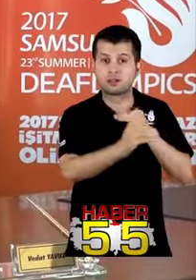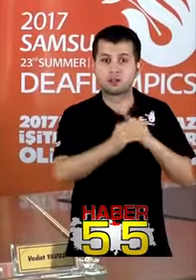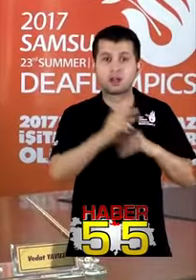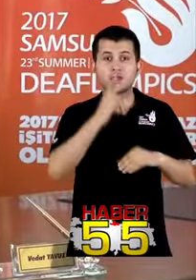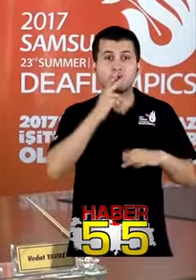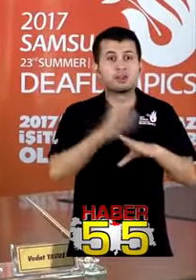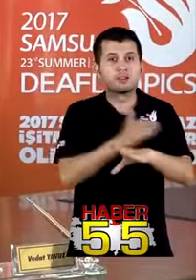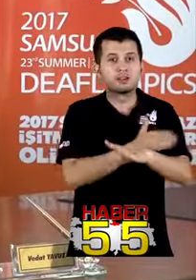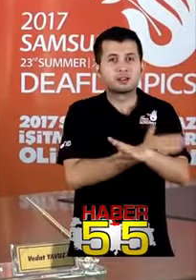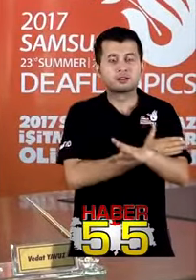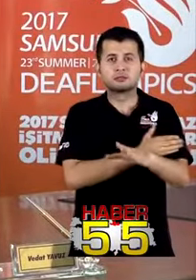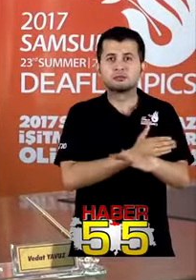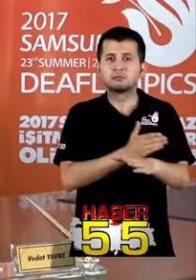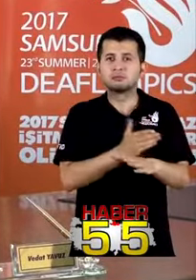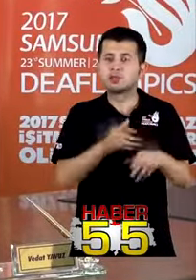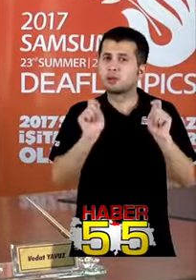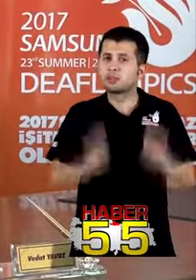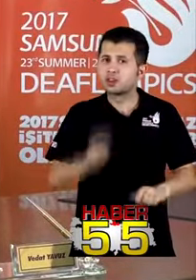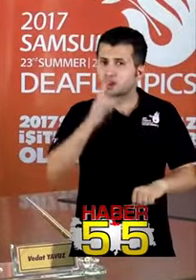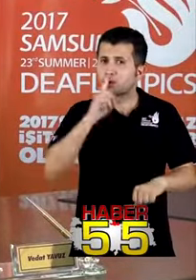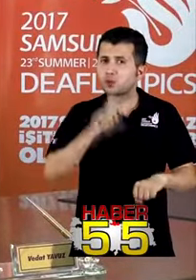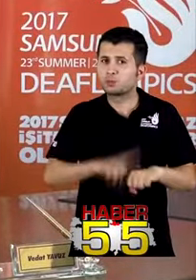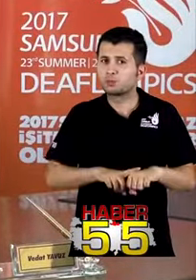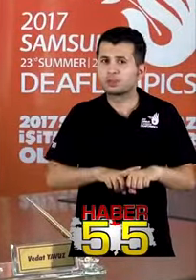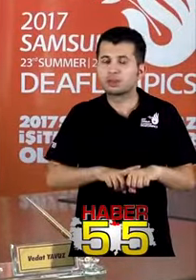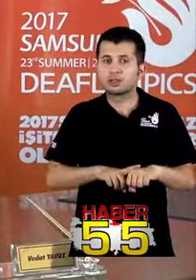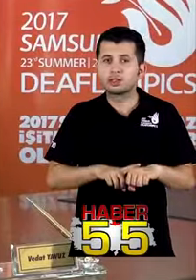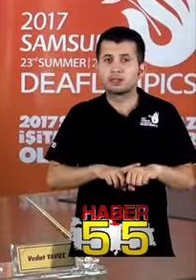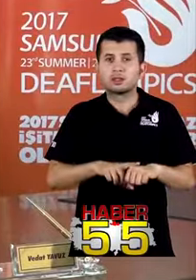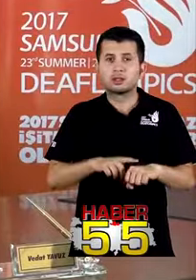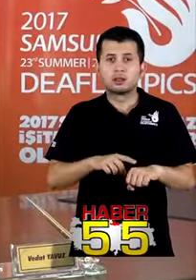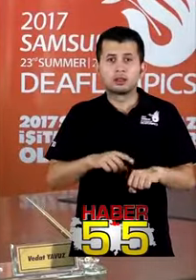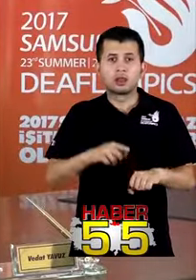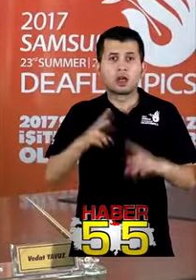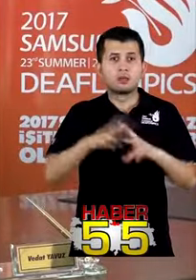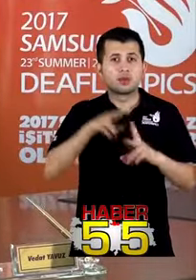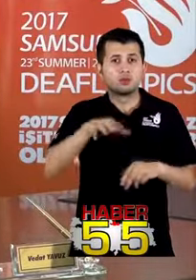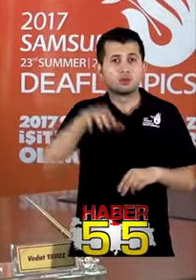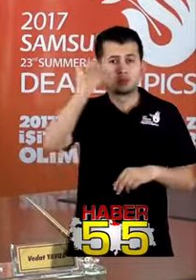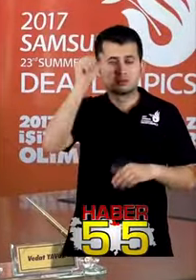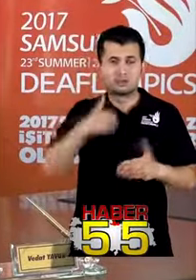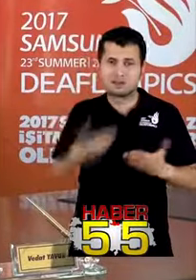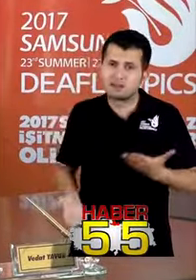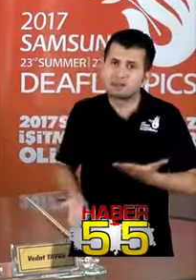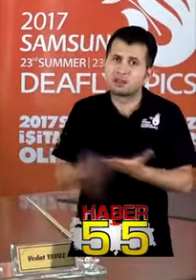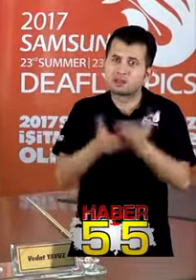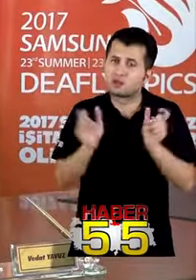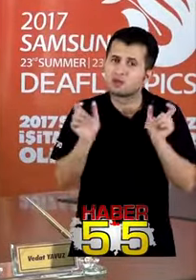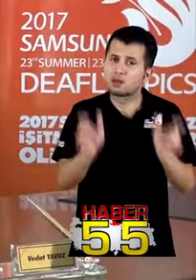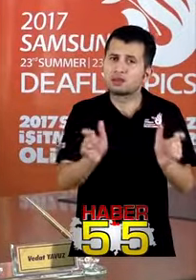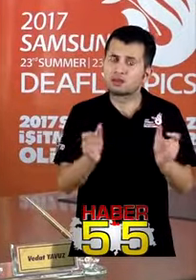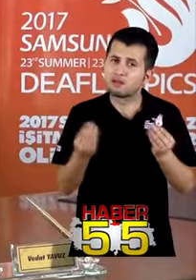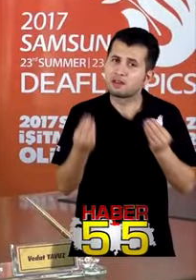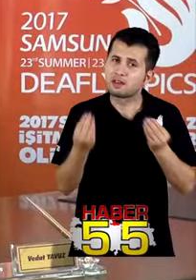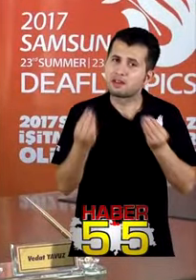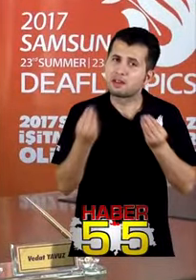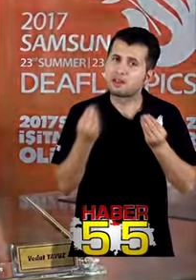Samsunlu hemşerilerimizin, insanımızın yerine getireceğinden eminim. Biz de elimizden gelen desteği Emniyet Müdürlüğü olarak güvenlik anlamında vereceğiz.